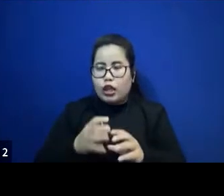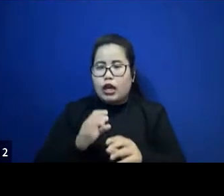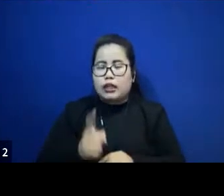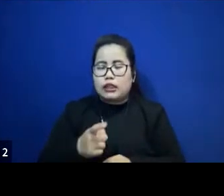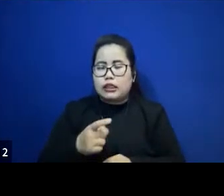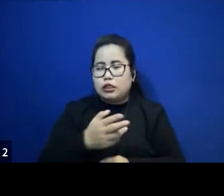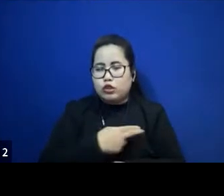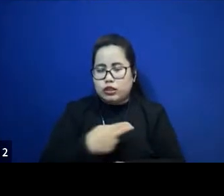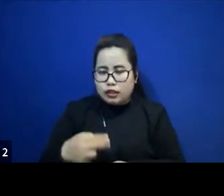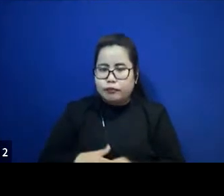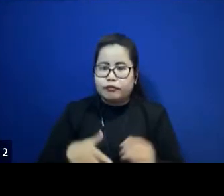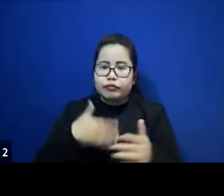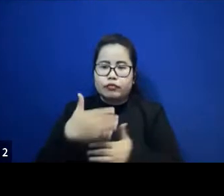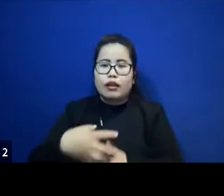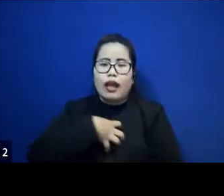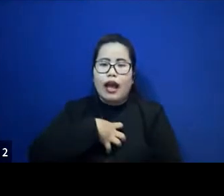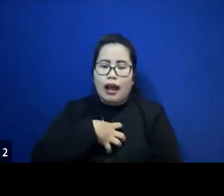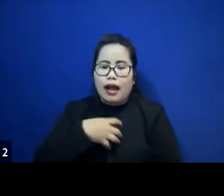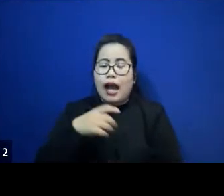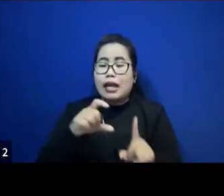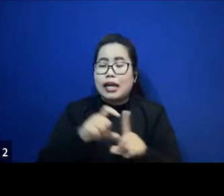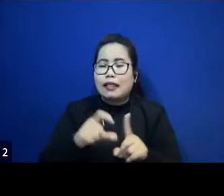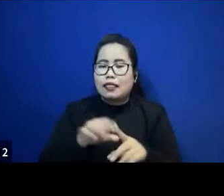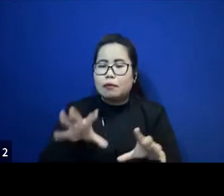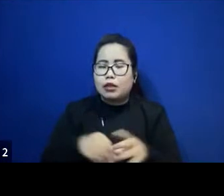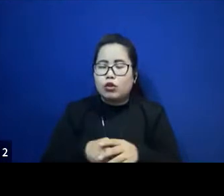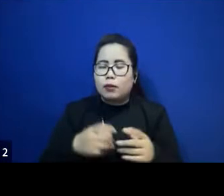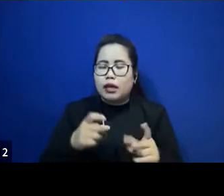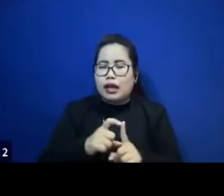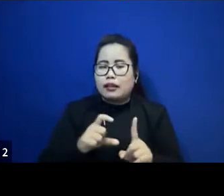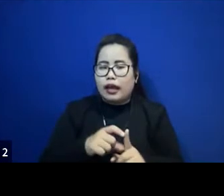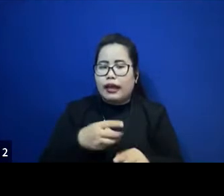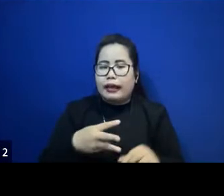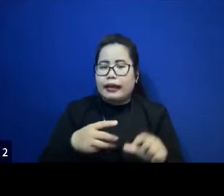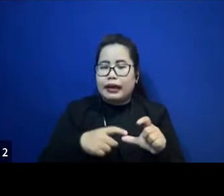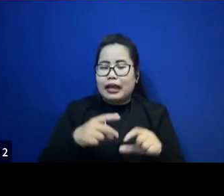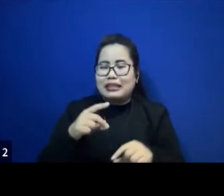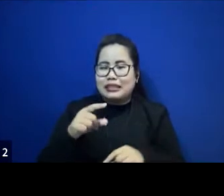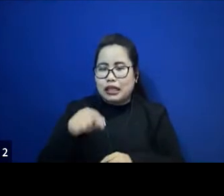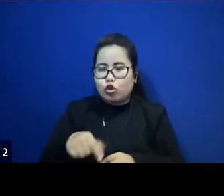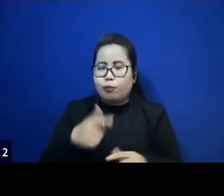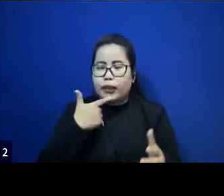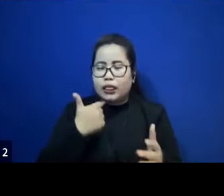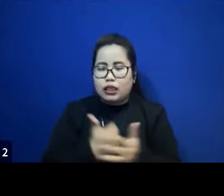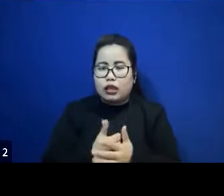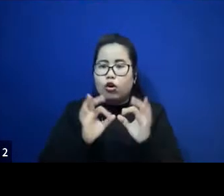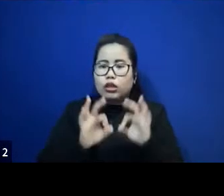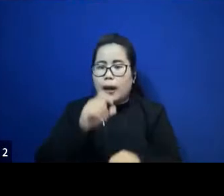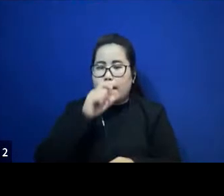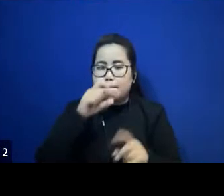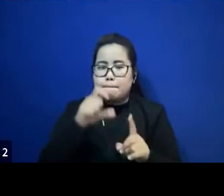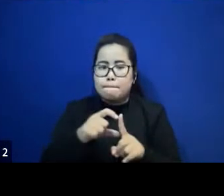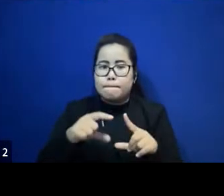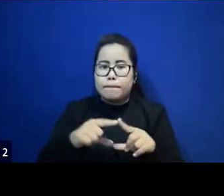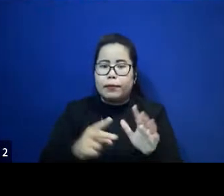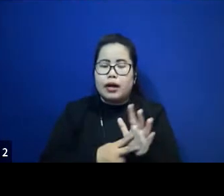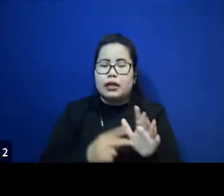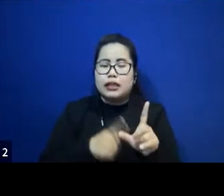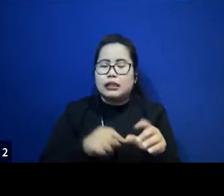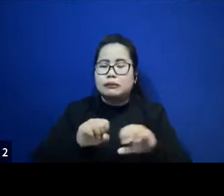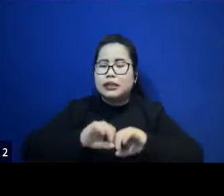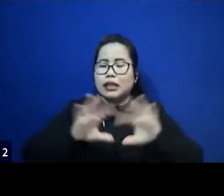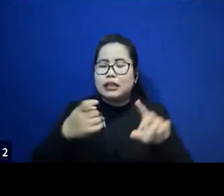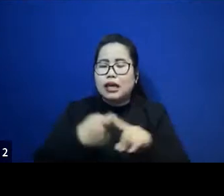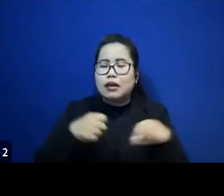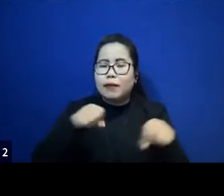hak atas like juga mencakup data rsr dan itu juga penting Nah Pak Dani menjelaskan dari sisi prakteknya